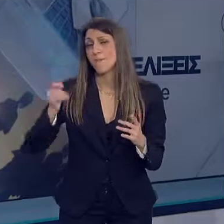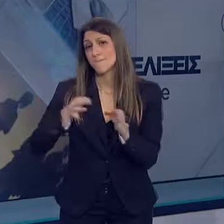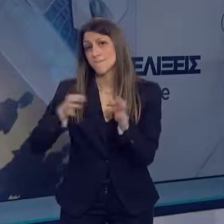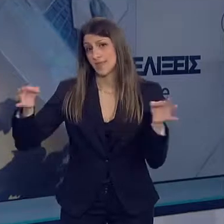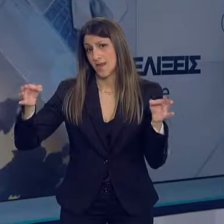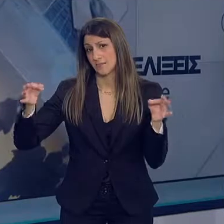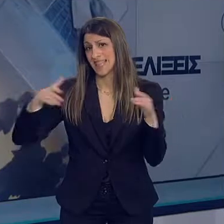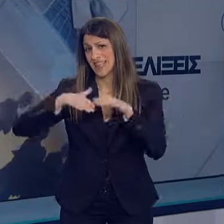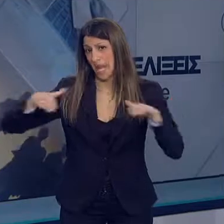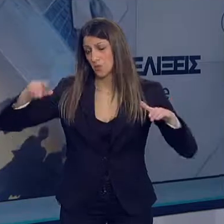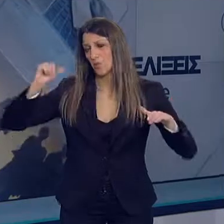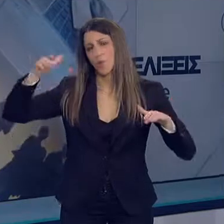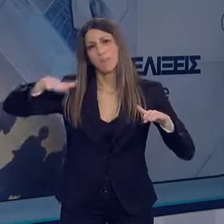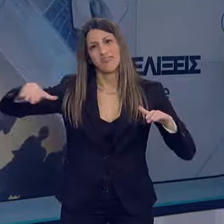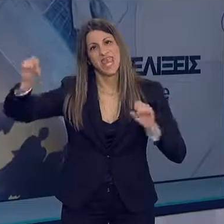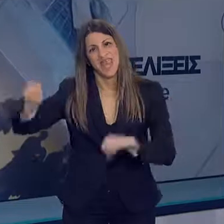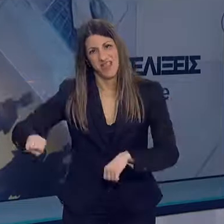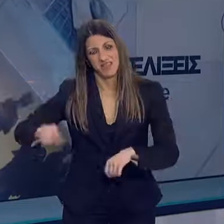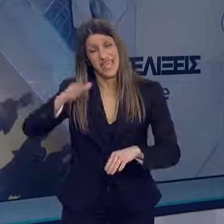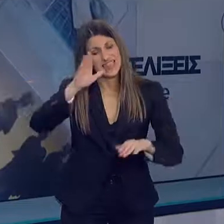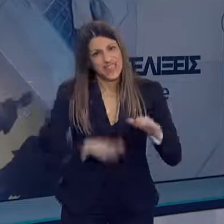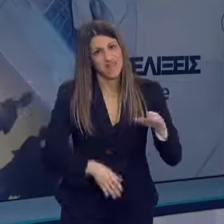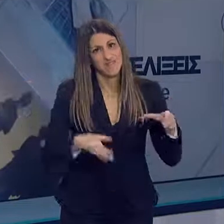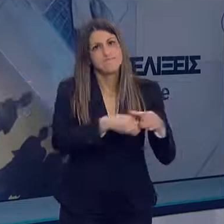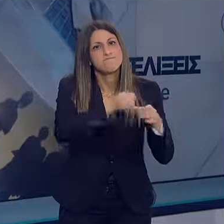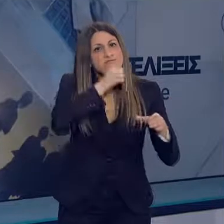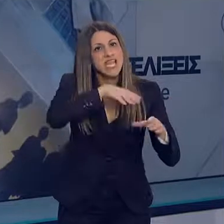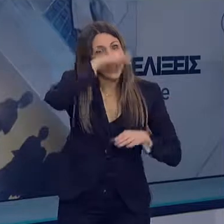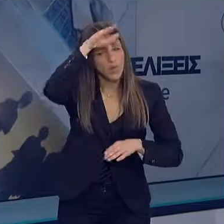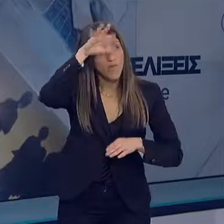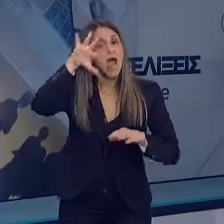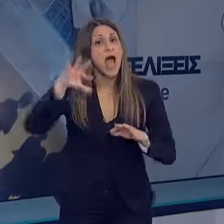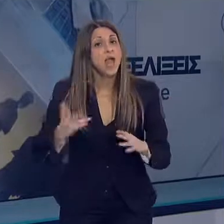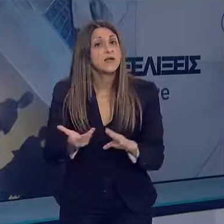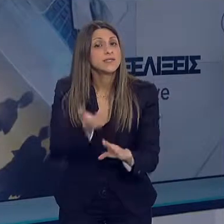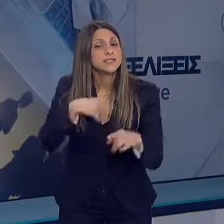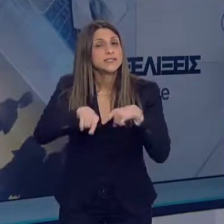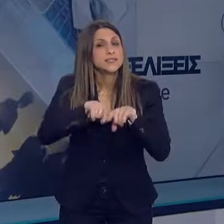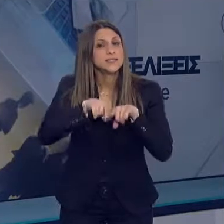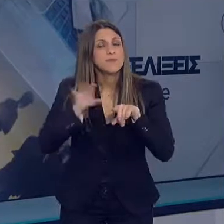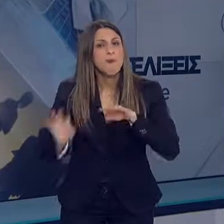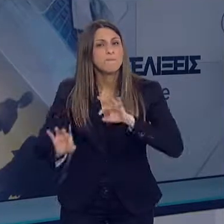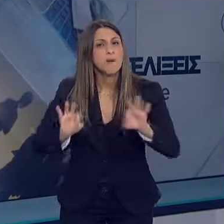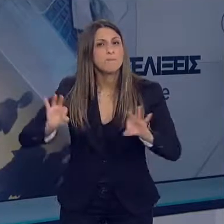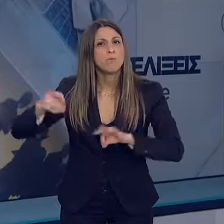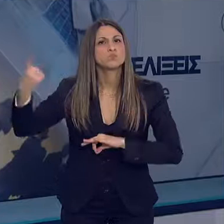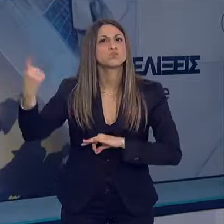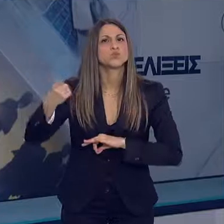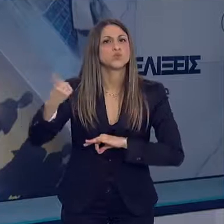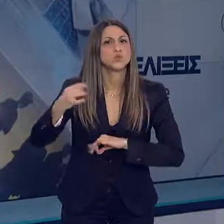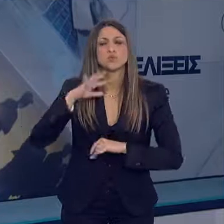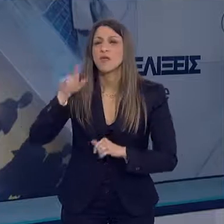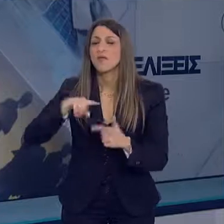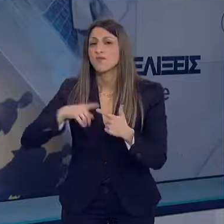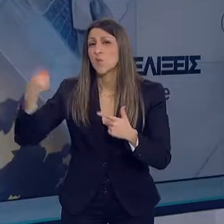πάλι όμως εδώ να τονίσω ότι όλα εξαρτώνται από την διασπορά του ιού στην κοινότητα, από το πόσο μας